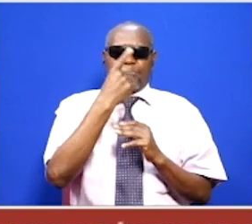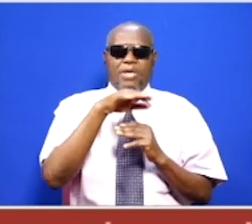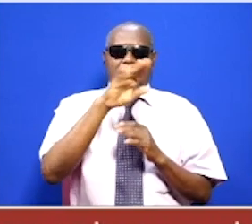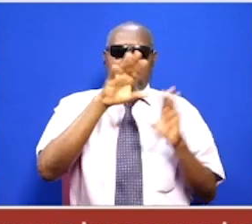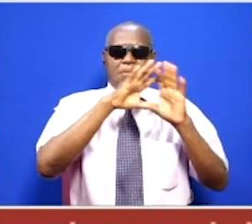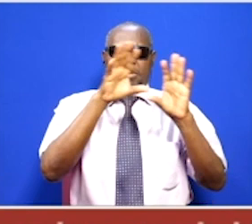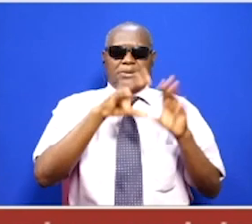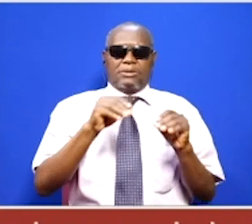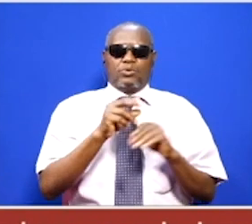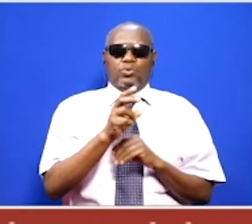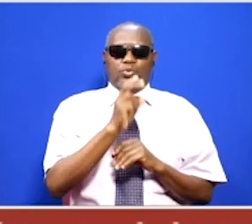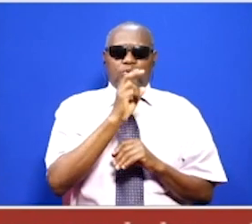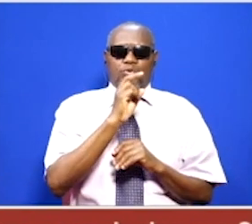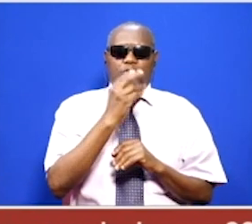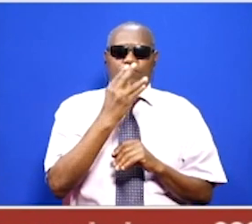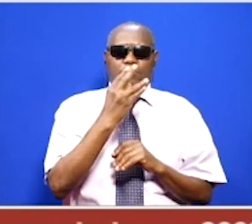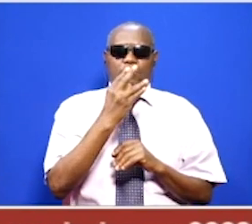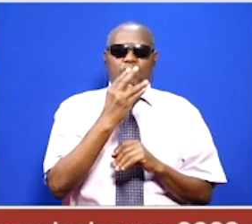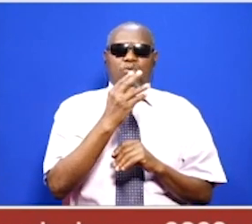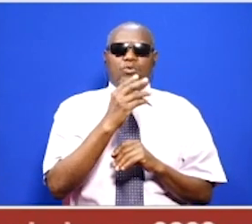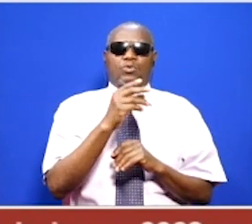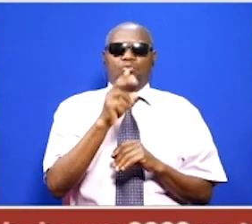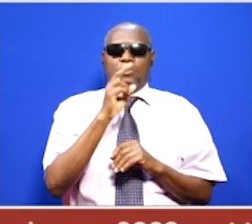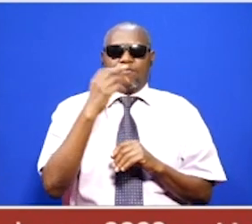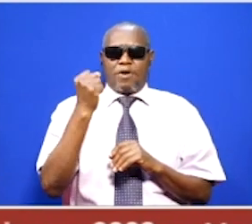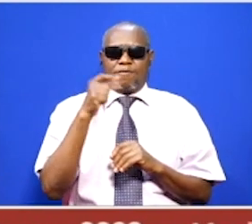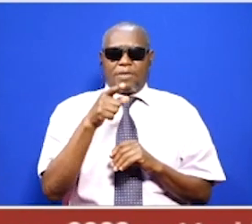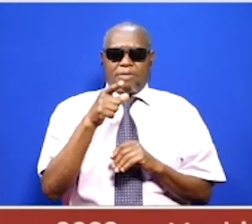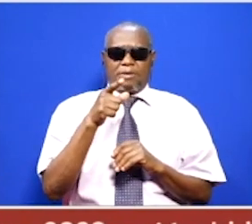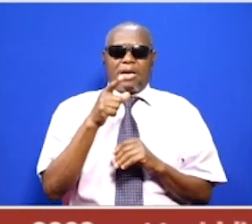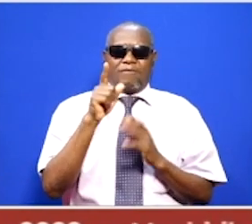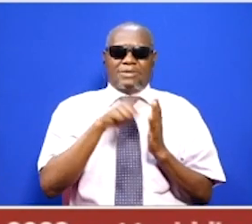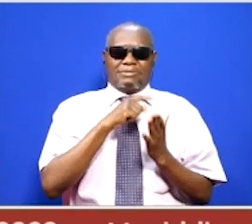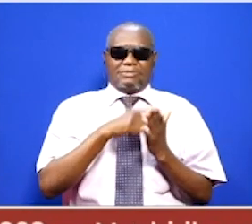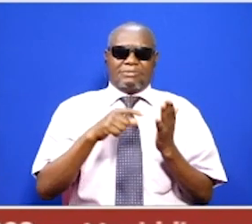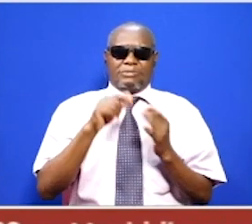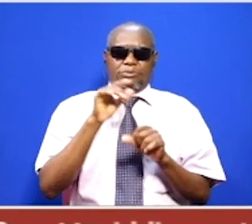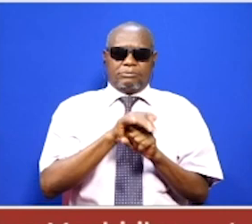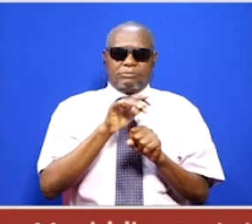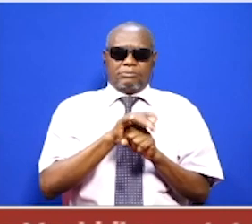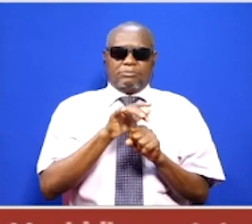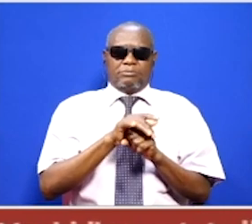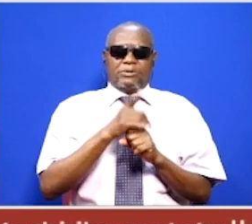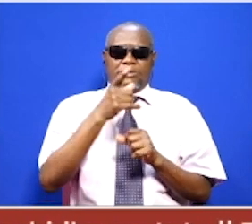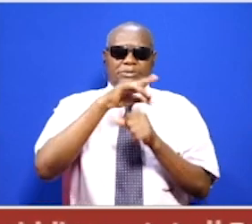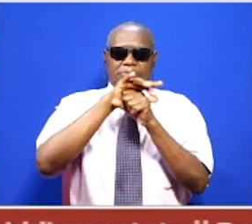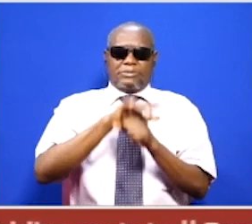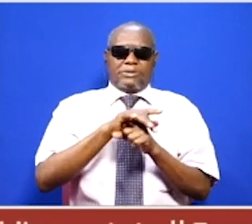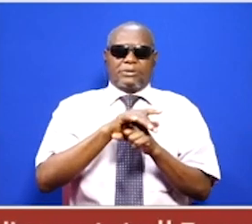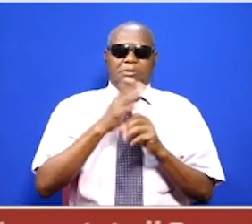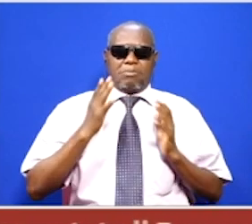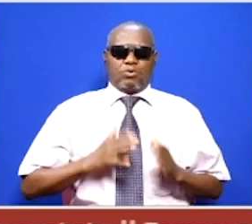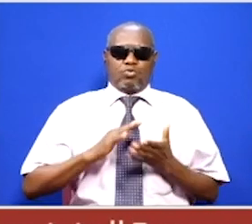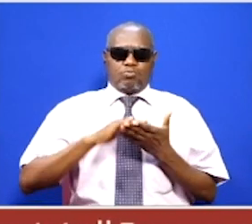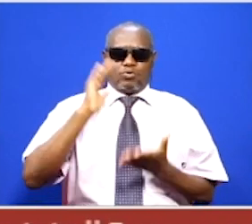ya mwaka 2024-2025 yana makosa mengi na yanalenga kumkandamiza mwananchi hata zaidi. Vile vile